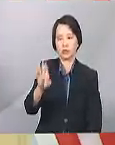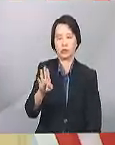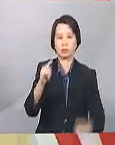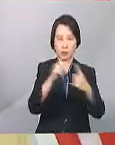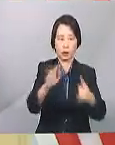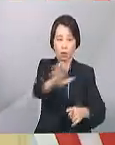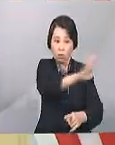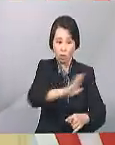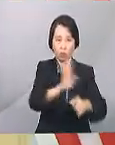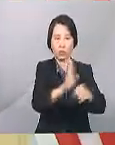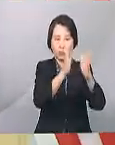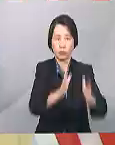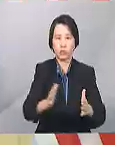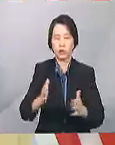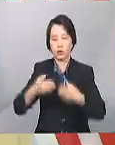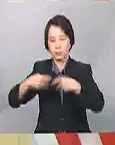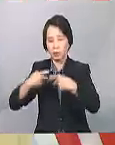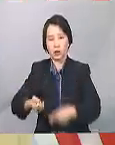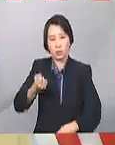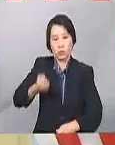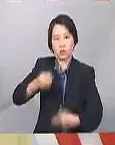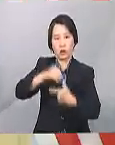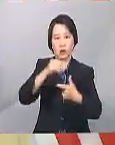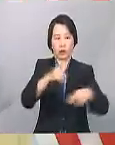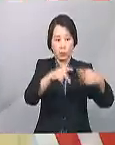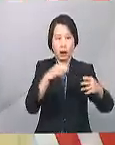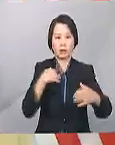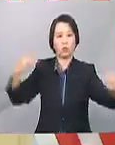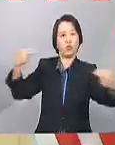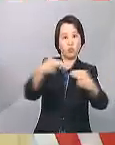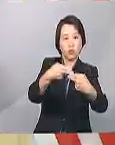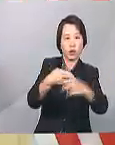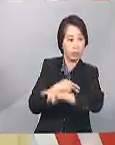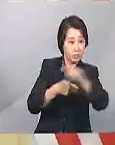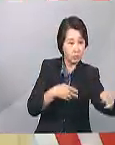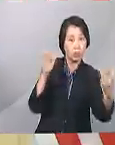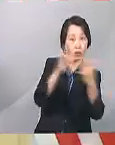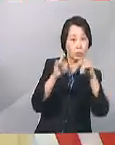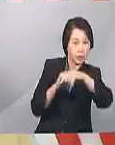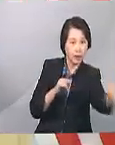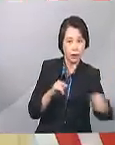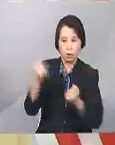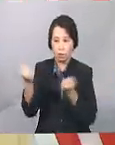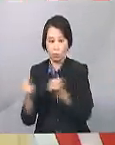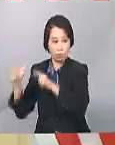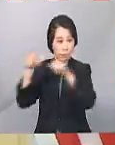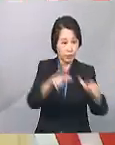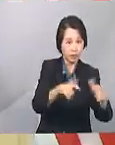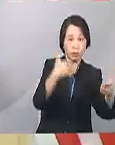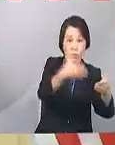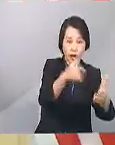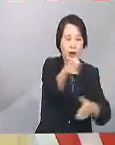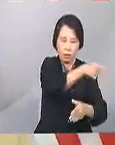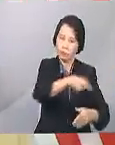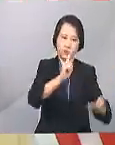peniaga-peniaga sama ada di Pasar Borong ataupun di pasar yang mempunyai hubungan ataupun konteks dengan pemborong di